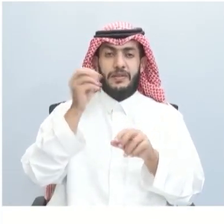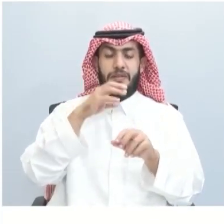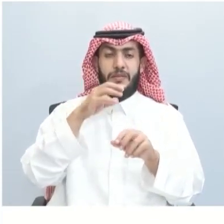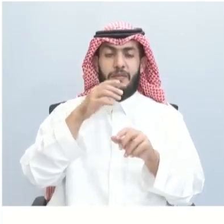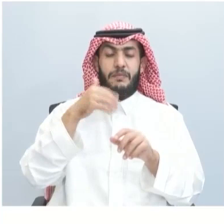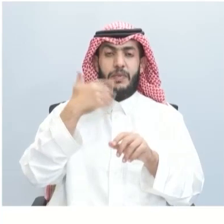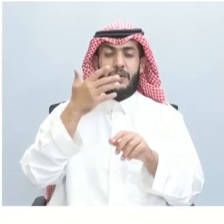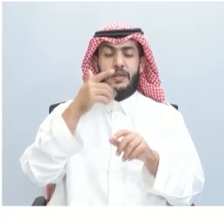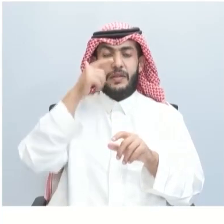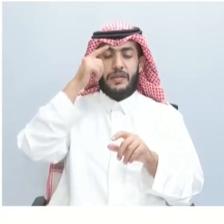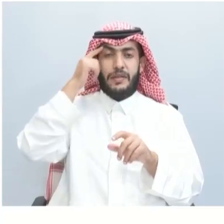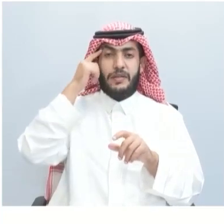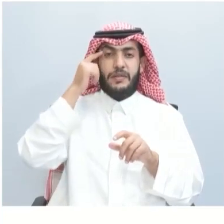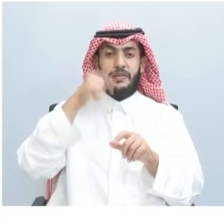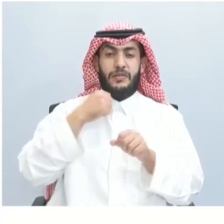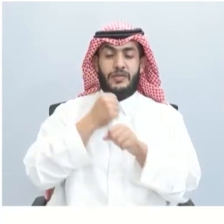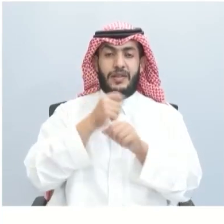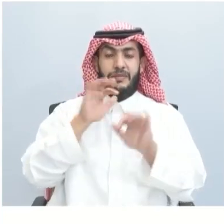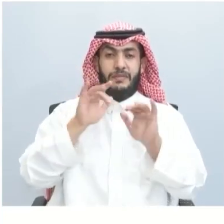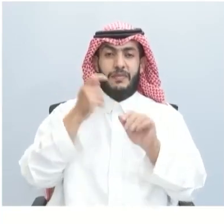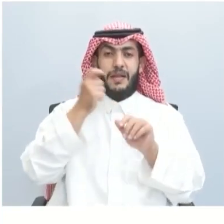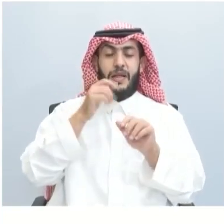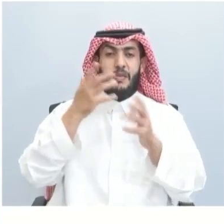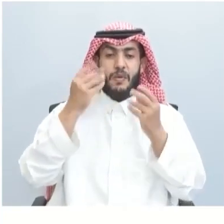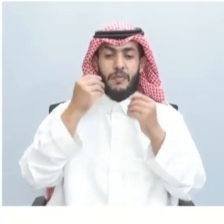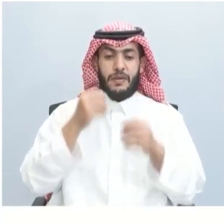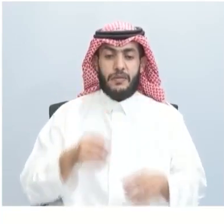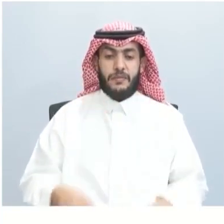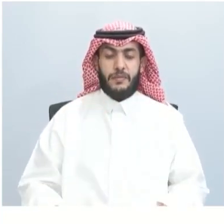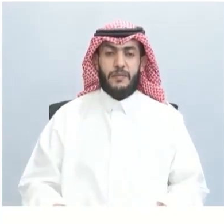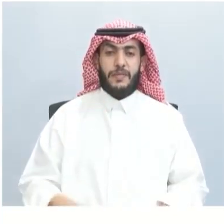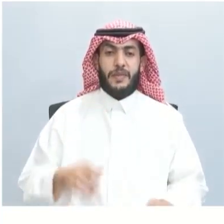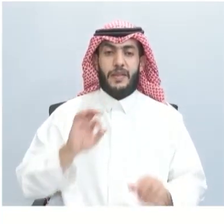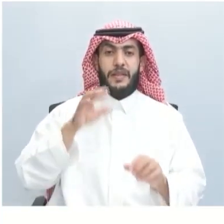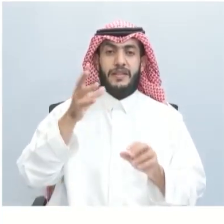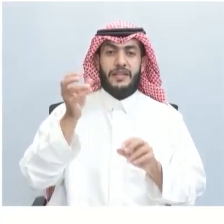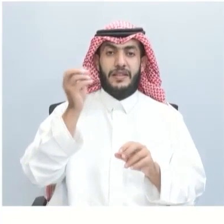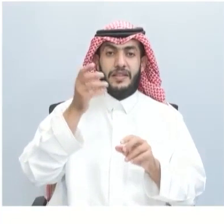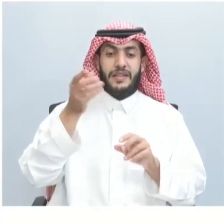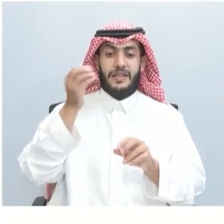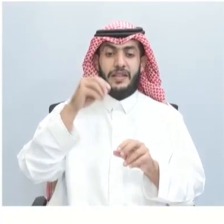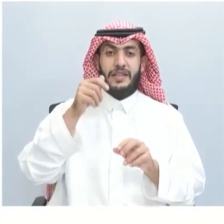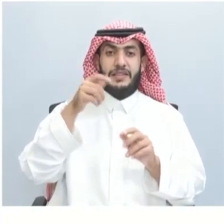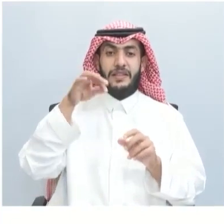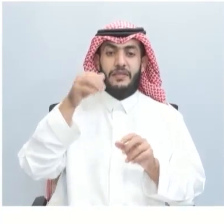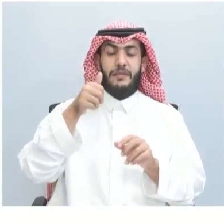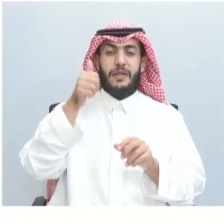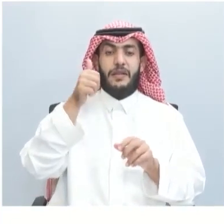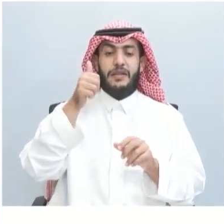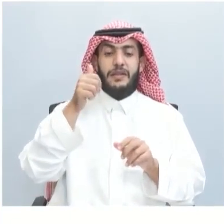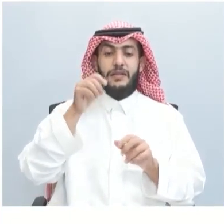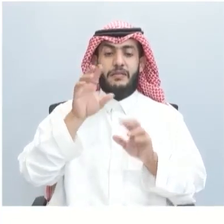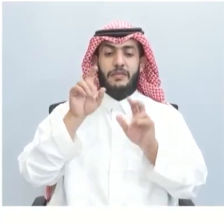لاحقا عندما يبحث المستخدم عن معلومات بمجرد ادراج الصفحه في الفهرس سيتم عرضها